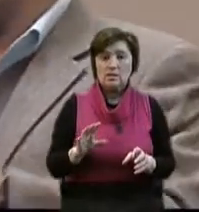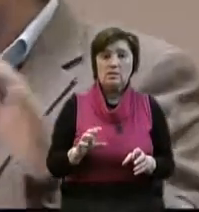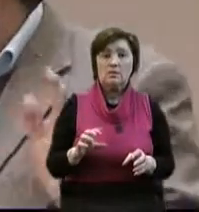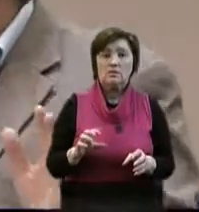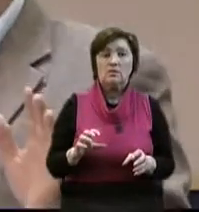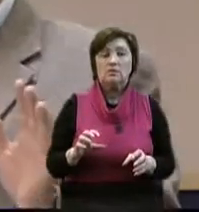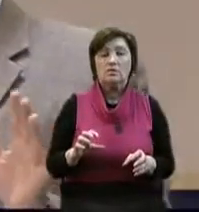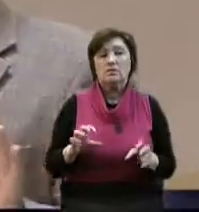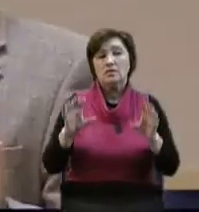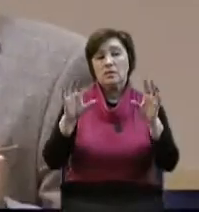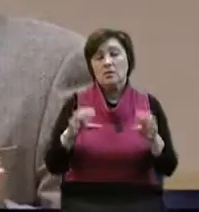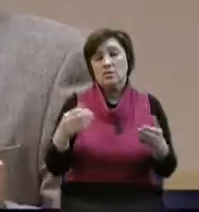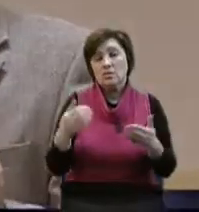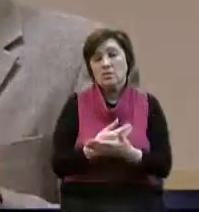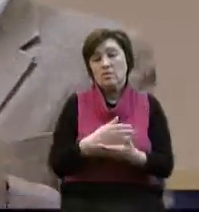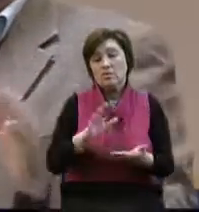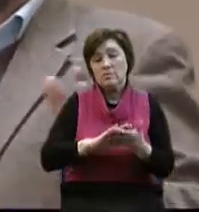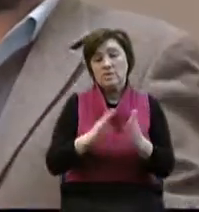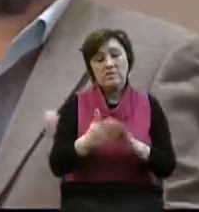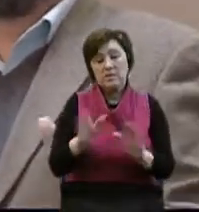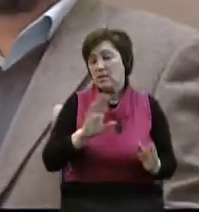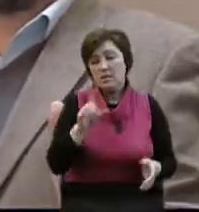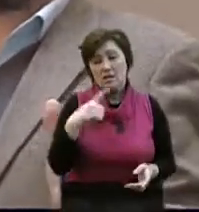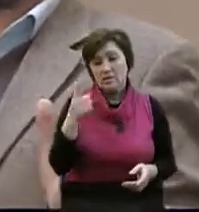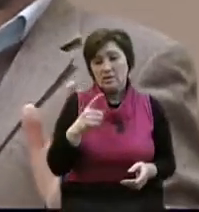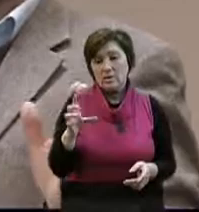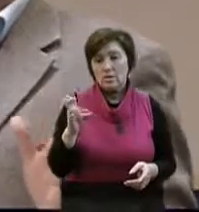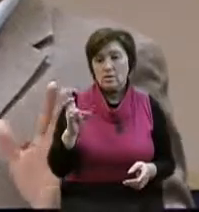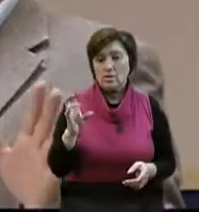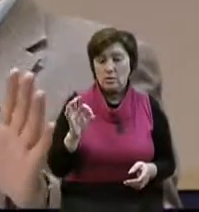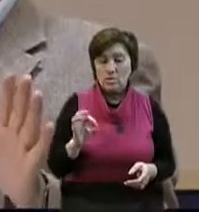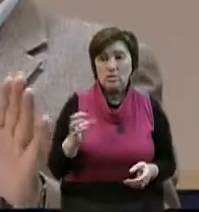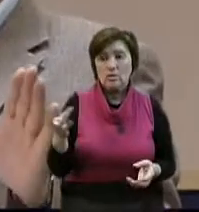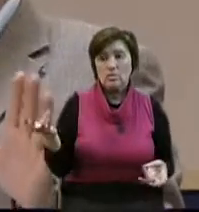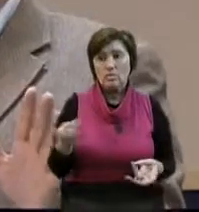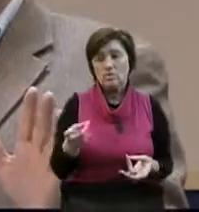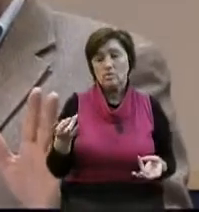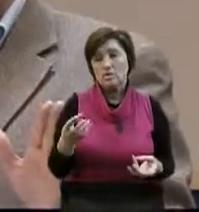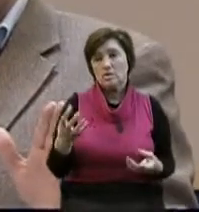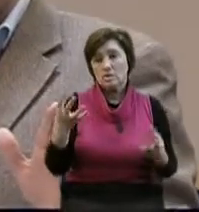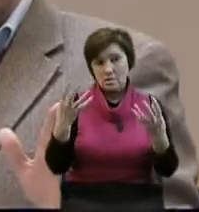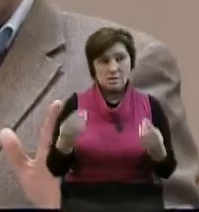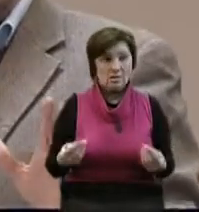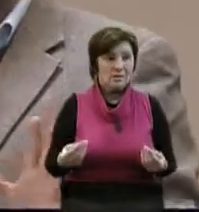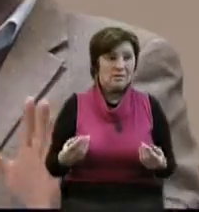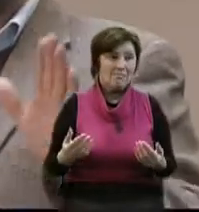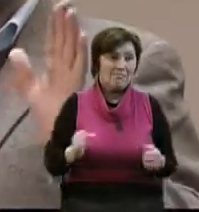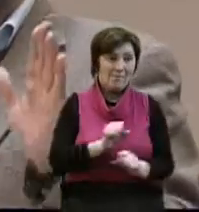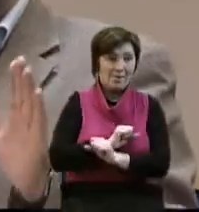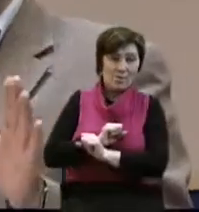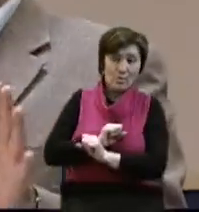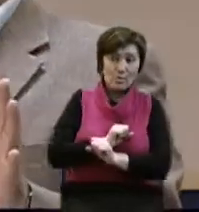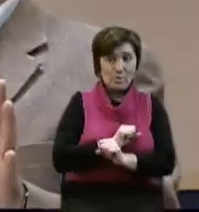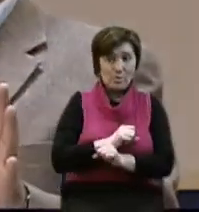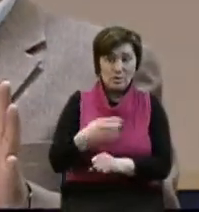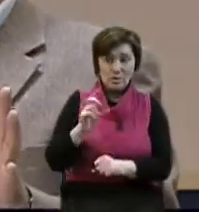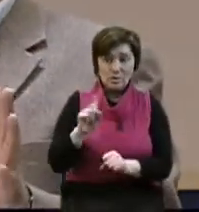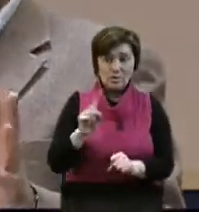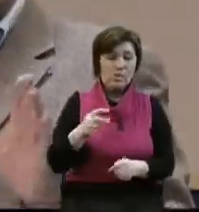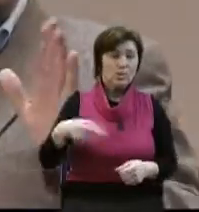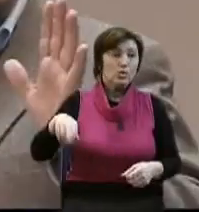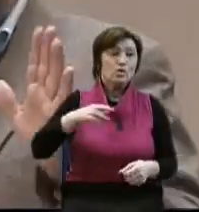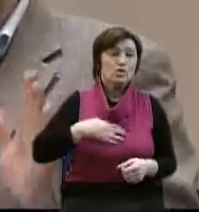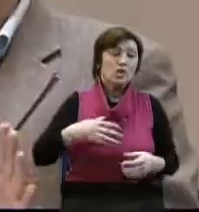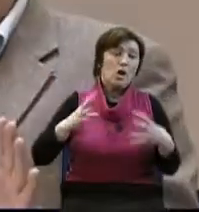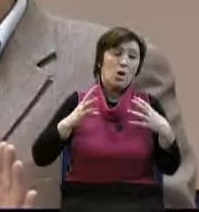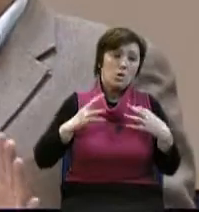об этом не говорит, но с той точки зрения, что нам необходим день покоя, чтобы наша душа успокоилась,